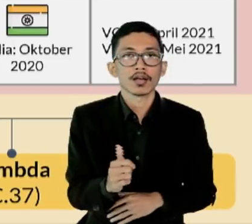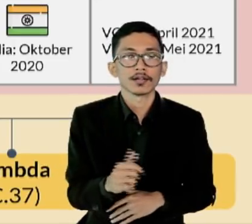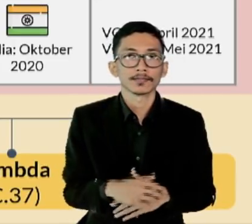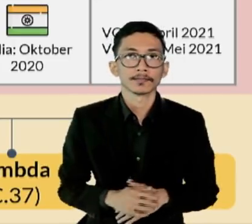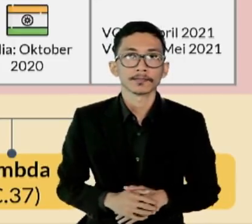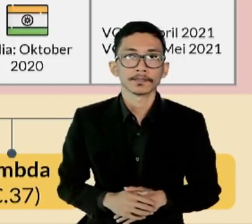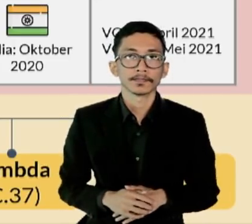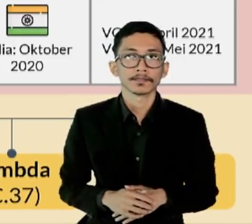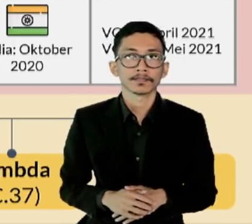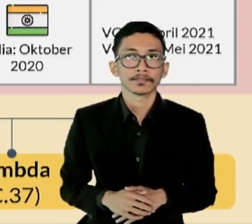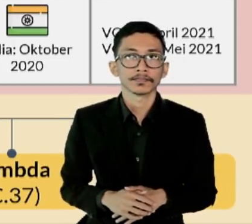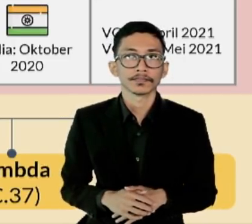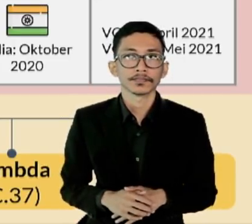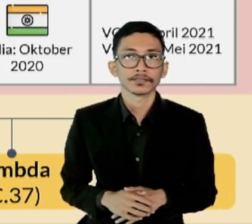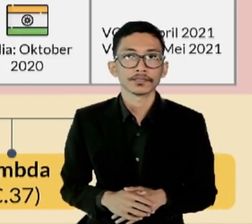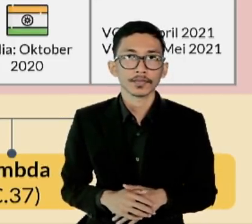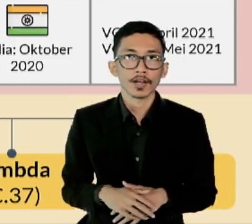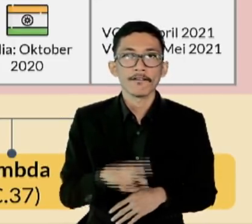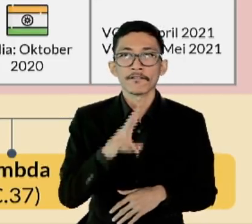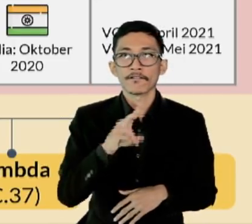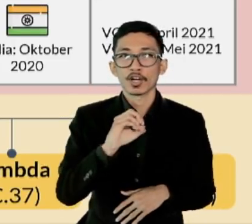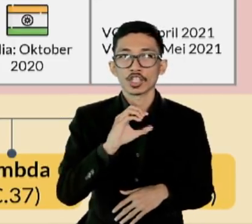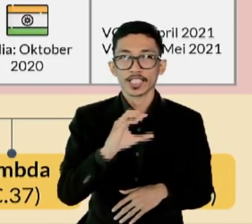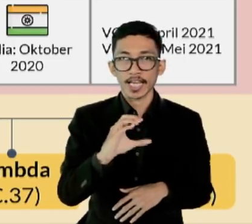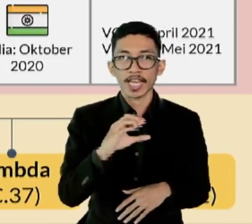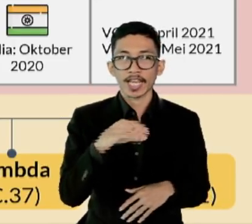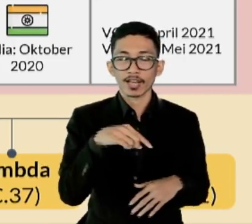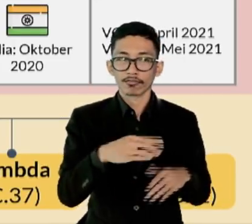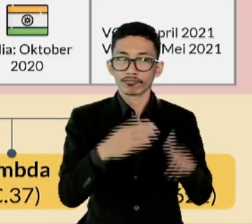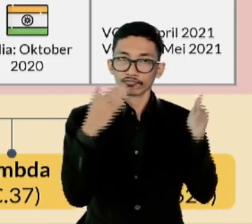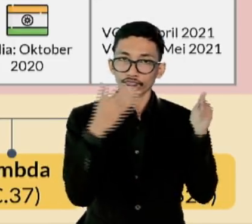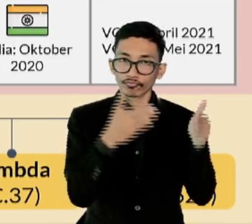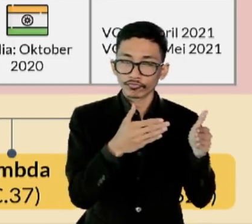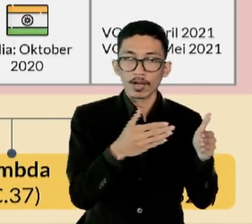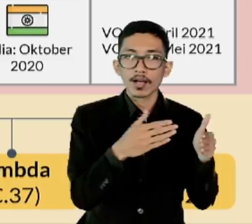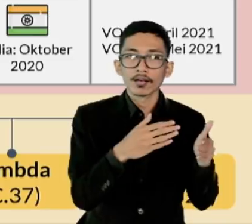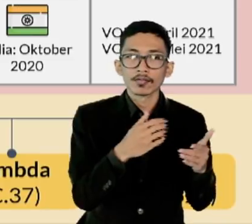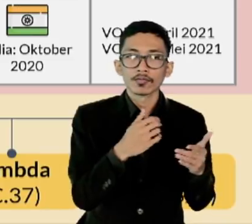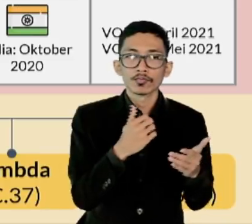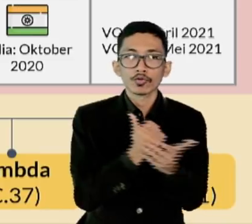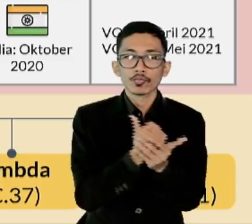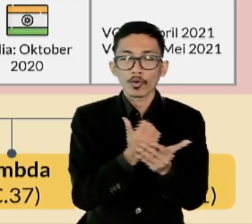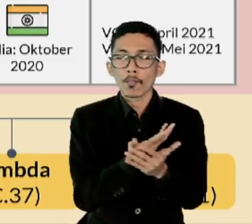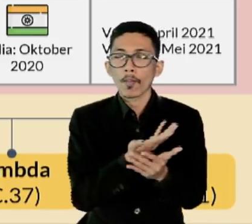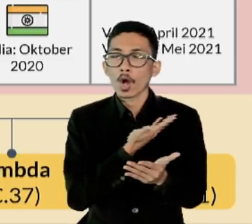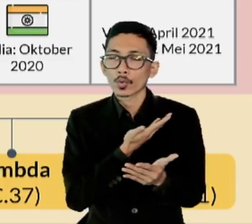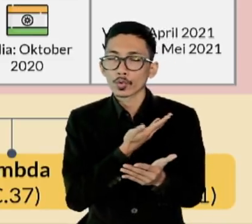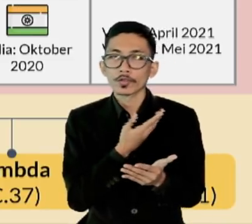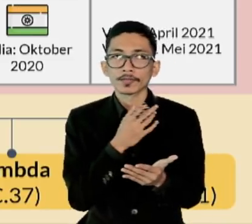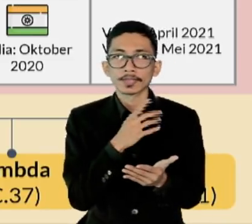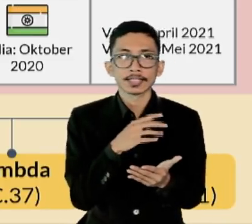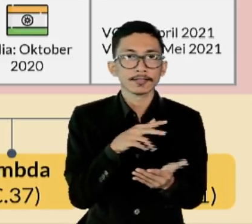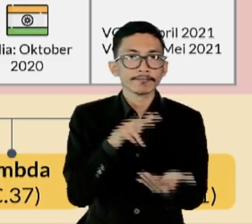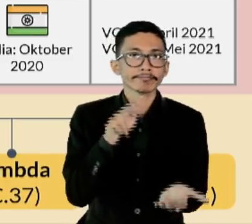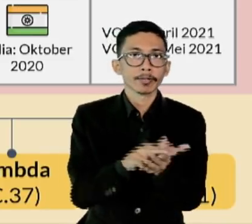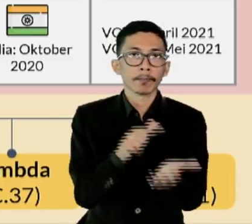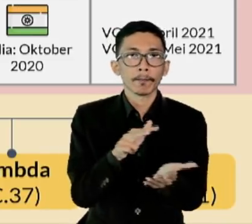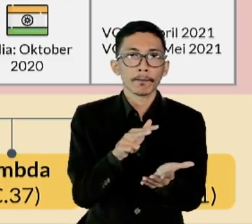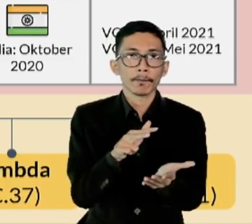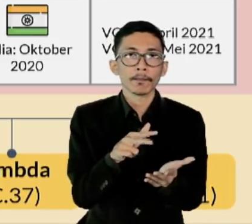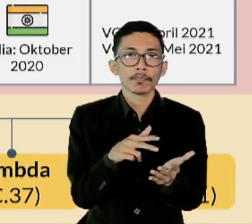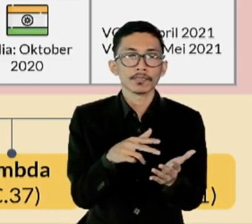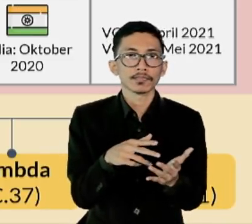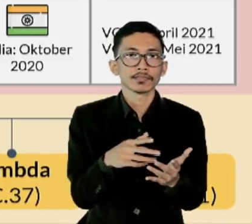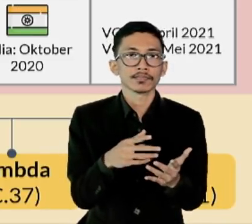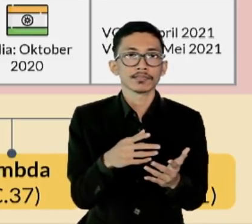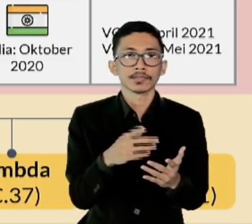tepat dalam menghadapi keberadaan VOC ini ialah memperketat kebijakan mobilitas dengan screening berlapis